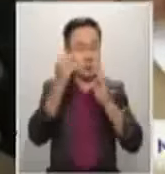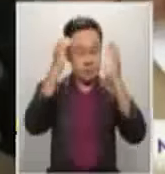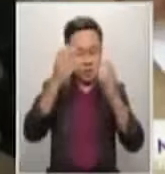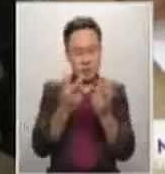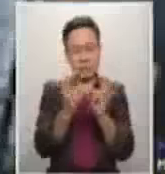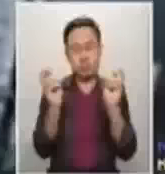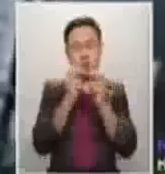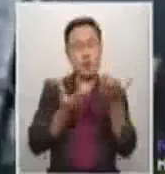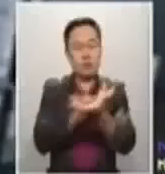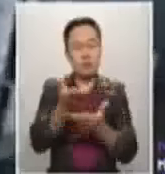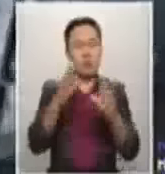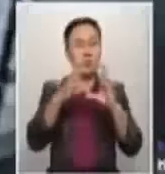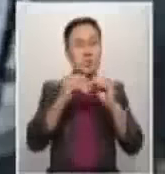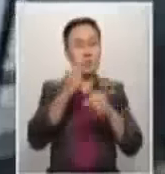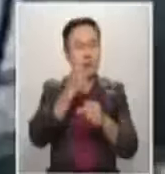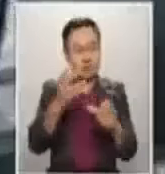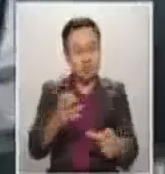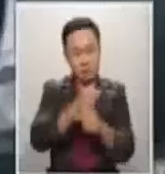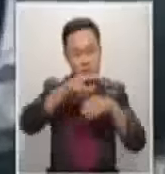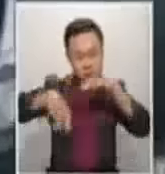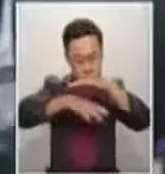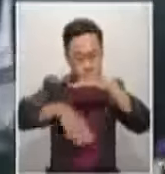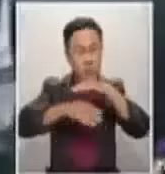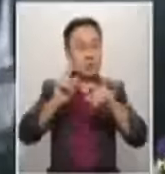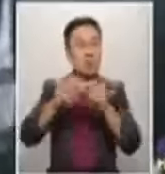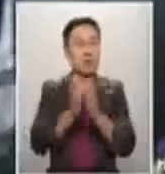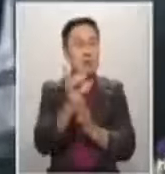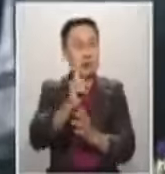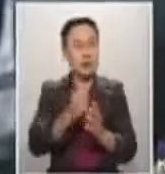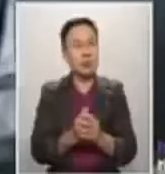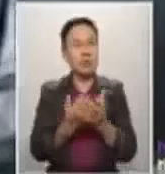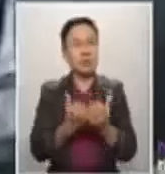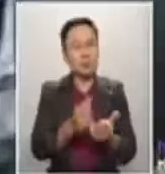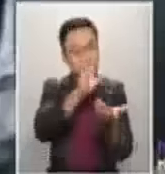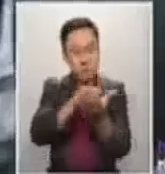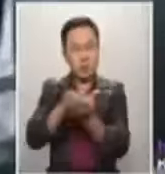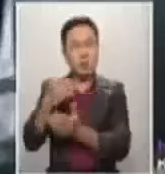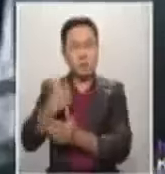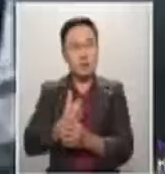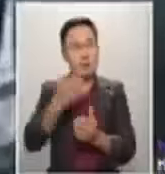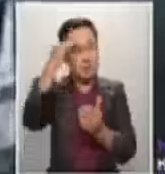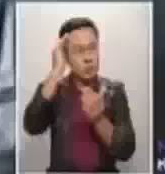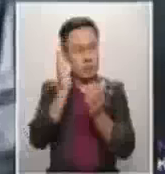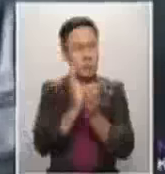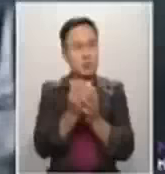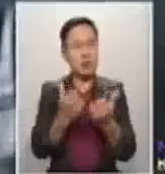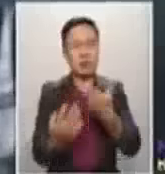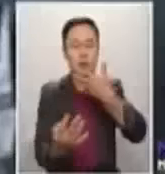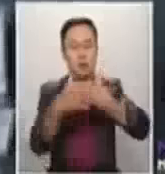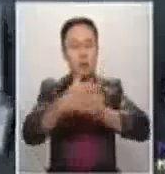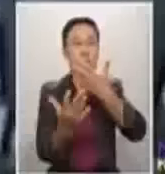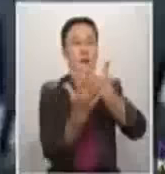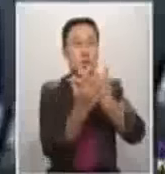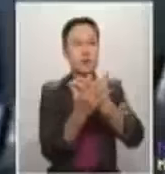ประชุมทางด้านสำนวนการสอบสวนกับผู้ต้องหานะคะคือคุณชาตรีร่วมสูงเนินนะคะตำรวจก็ขังตัวอยู่ที่ในห้องขังชั้น